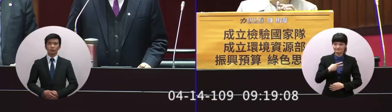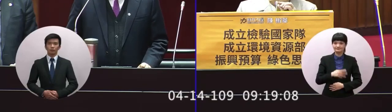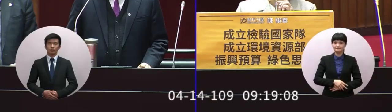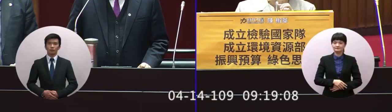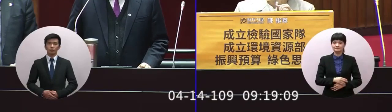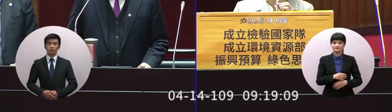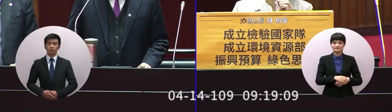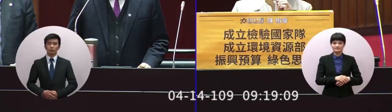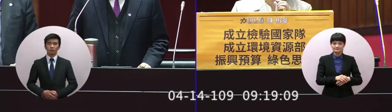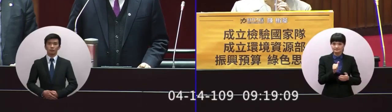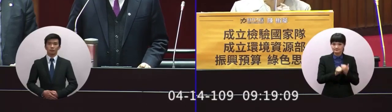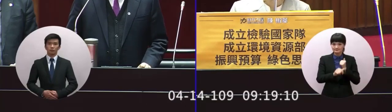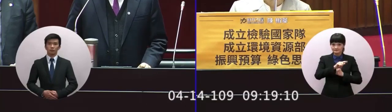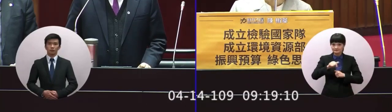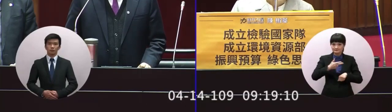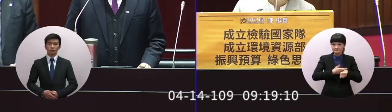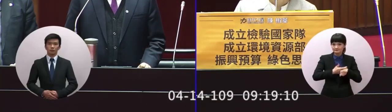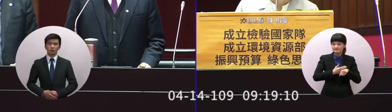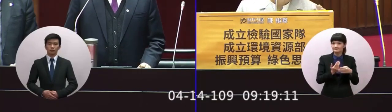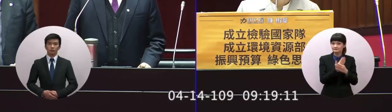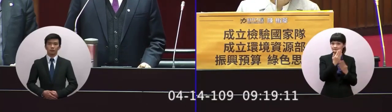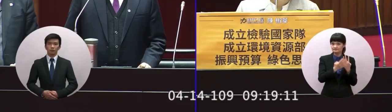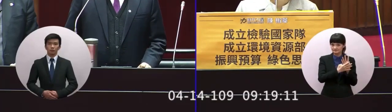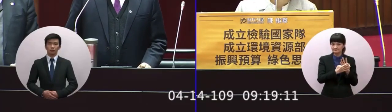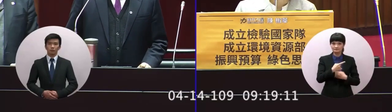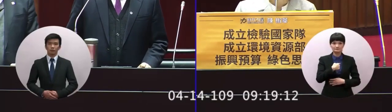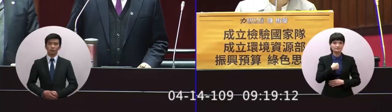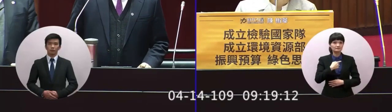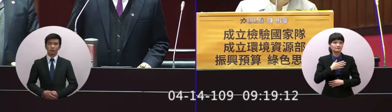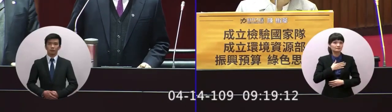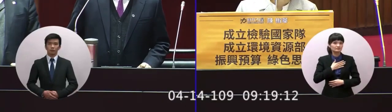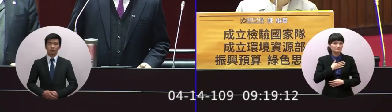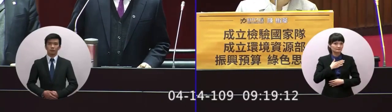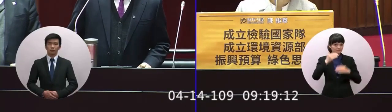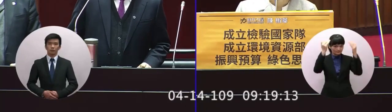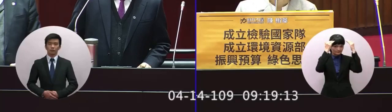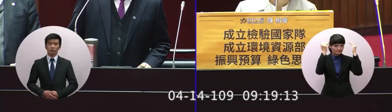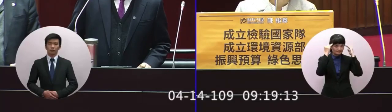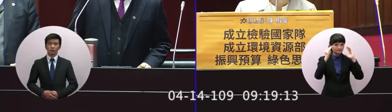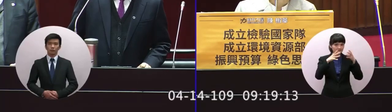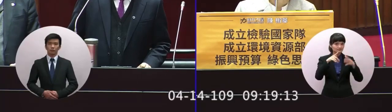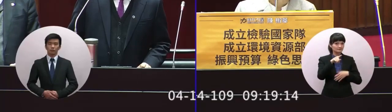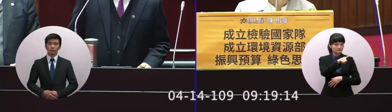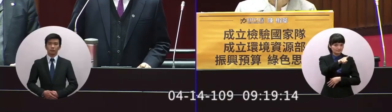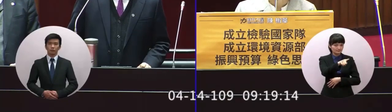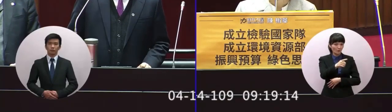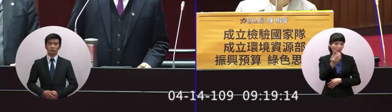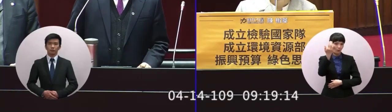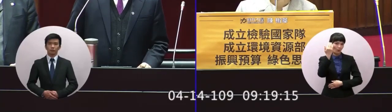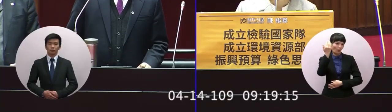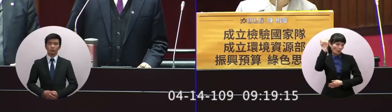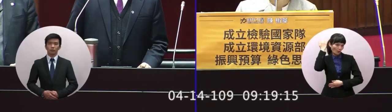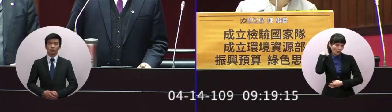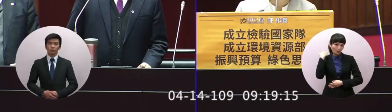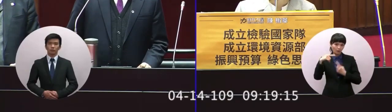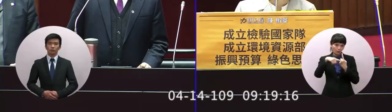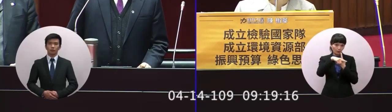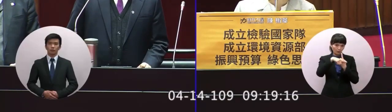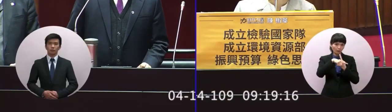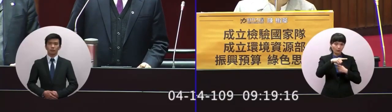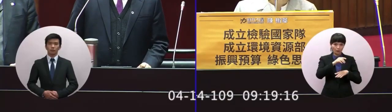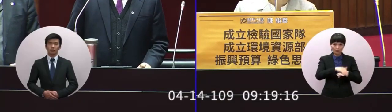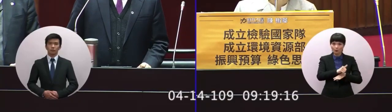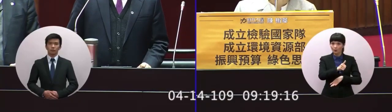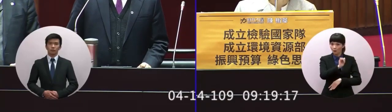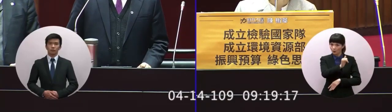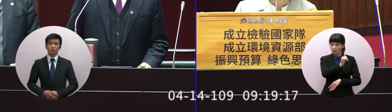产业，我们知道韩国他们就是很早就在生技产业有所这个研发哈，所以这一次疫情